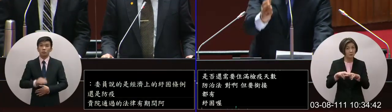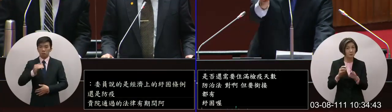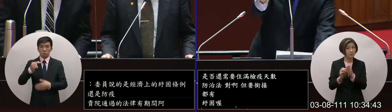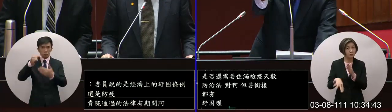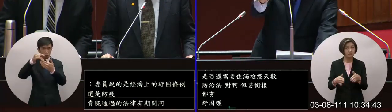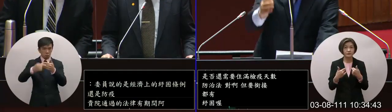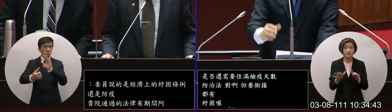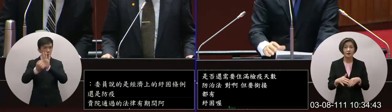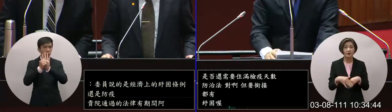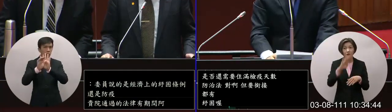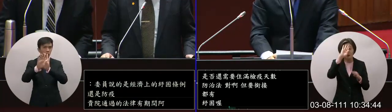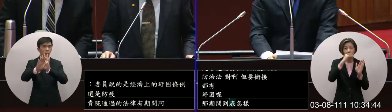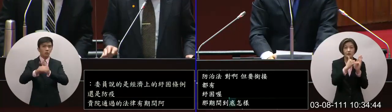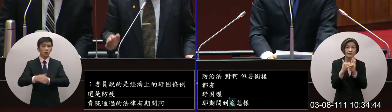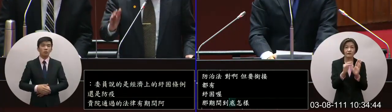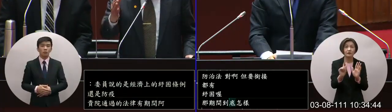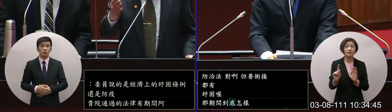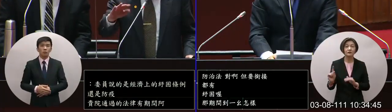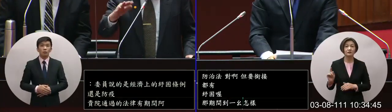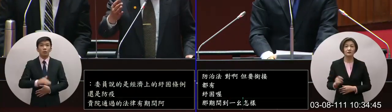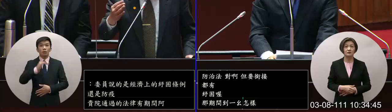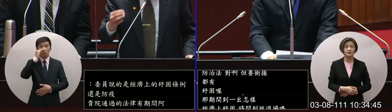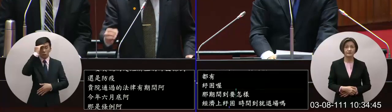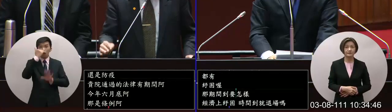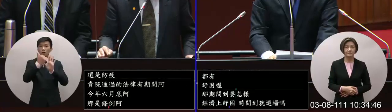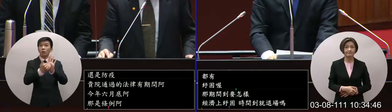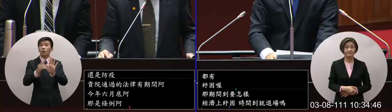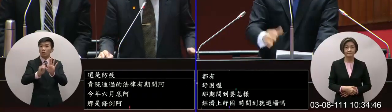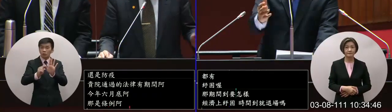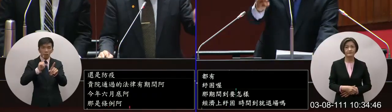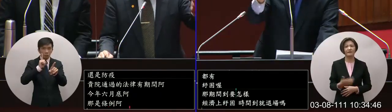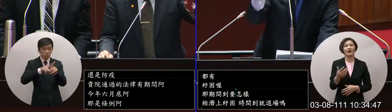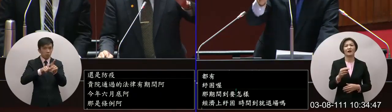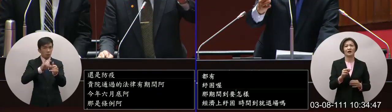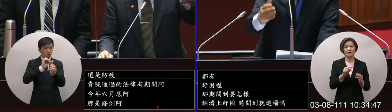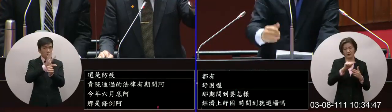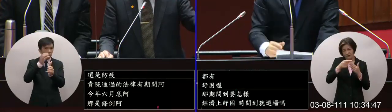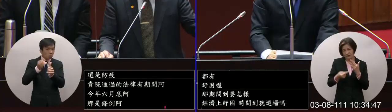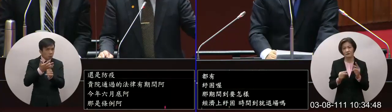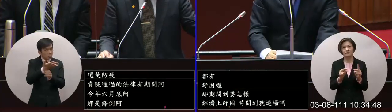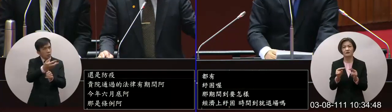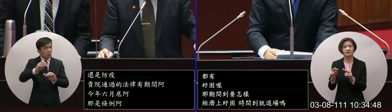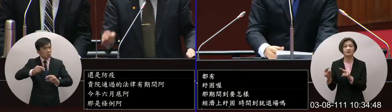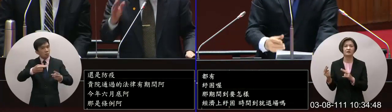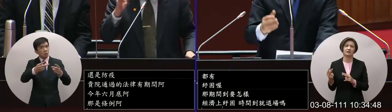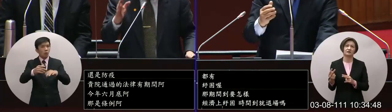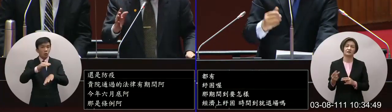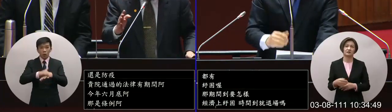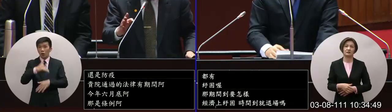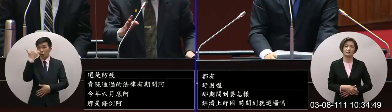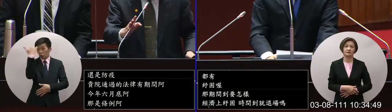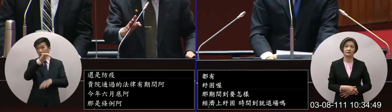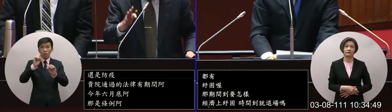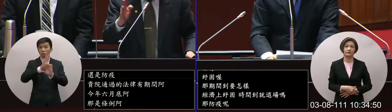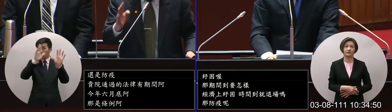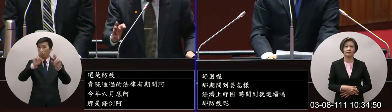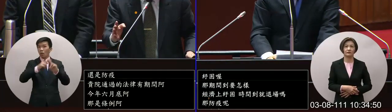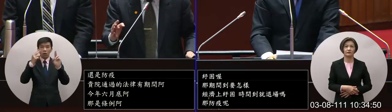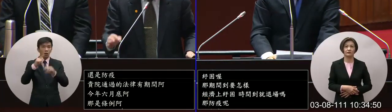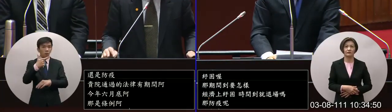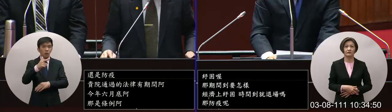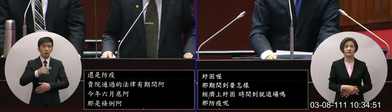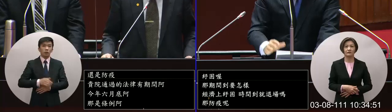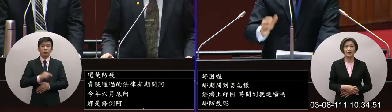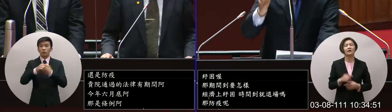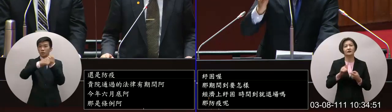呢？那防疫呢？ 防疫当然是滚动式的检讨、绝对不会跳台式的这样做。那我们的法源是传染病防